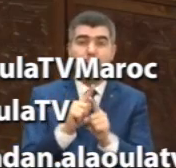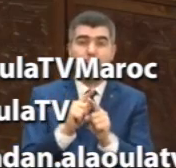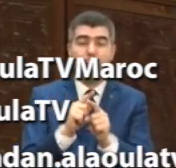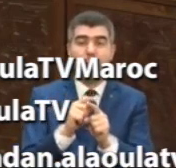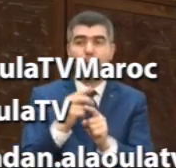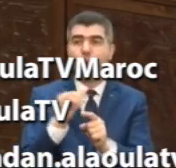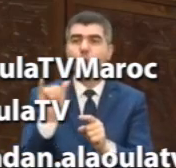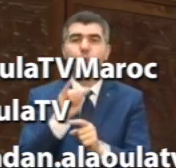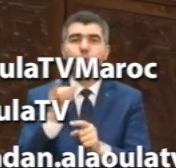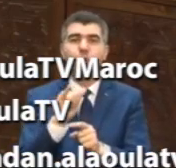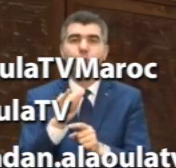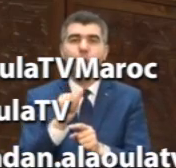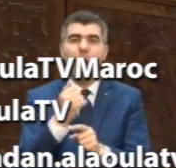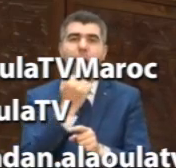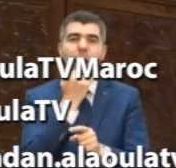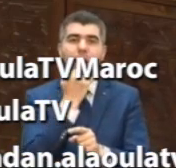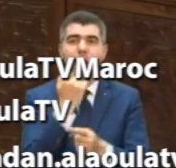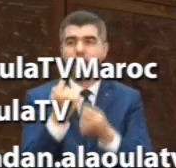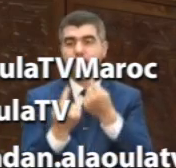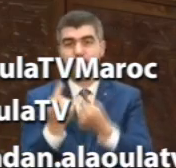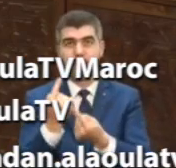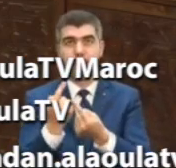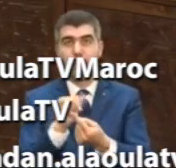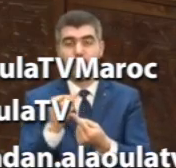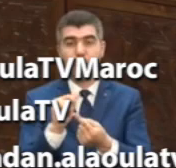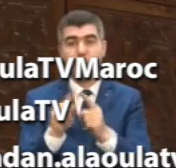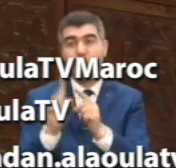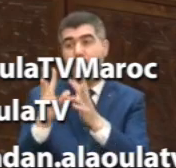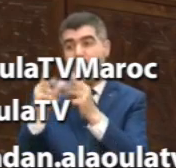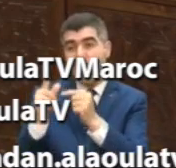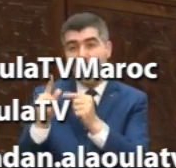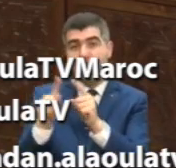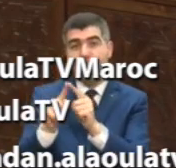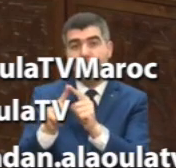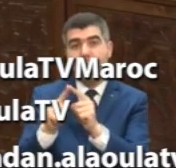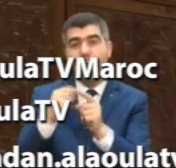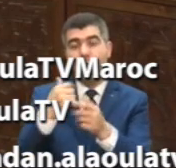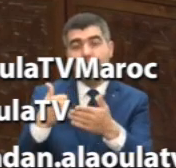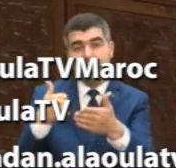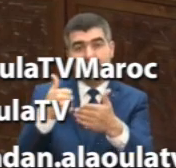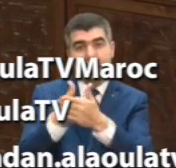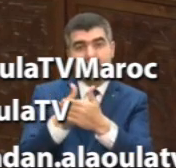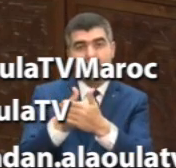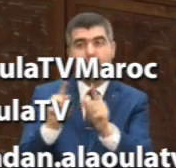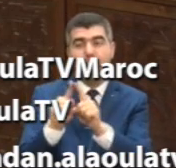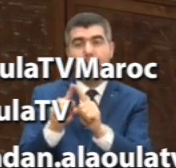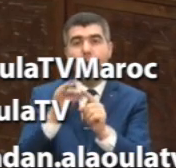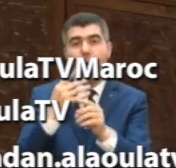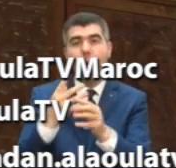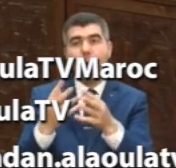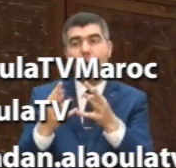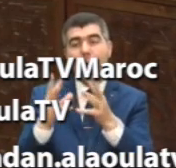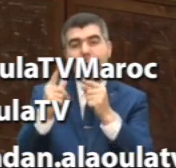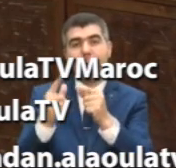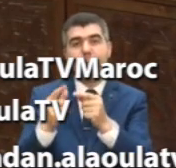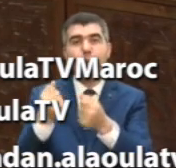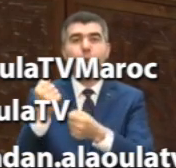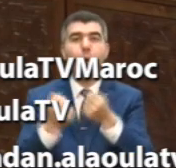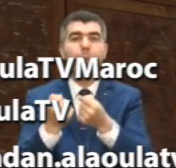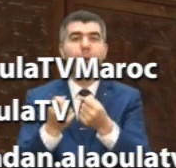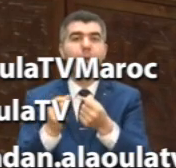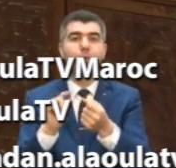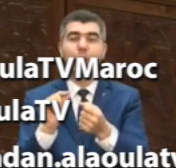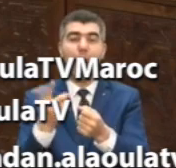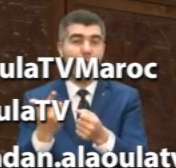ابسولو، القيمه المجرده، تيوضعوا ذاك الرقم ديال الحوادث على العدد. المغرب السيد النائب المحترم الا